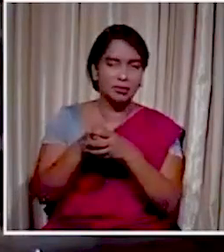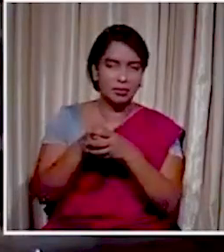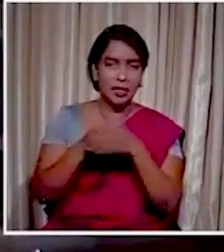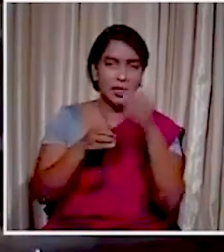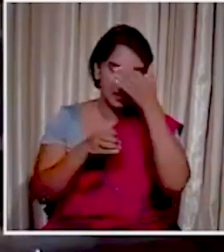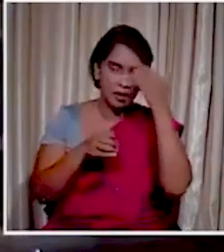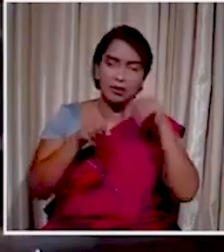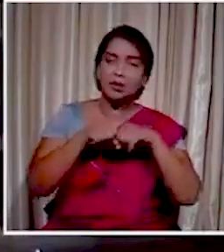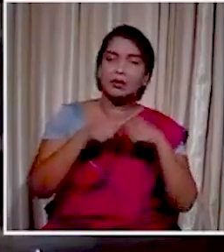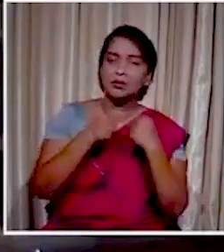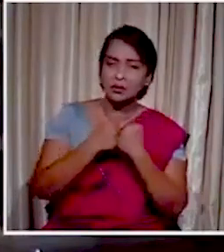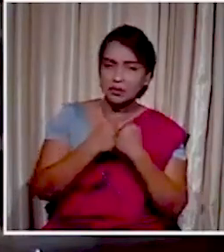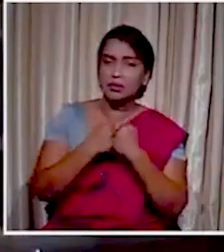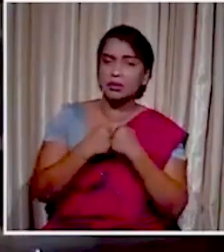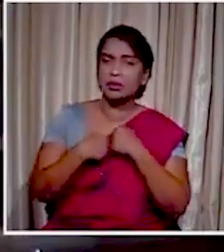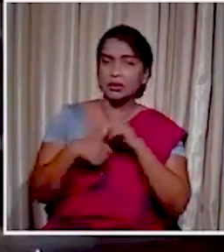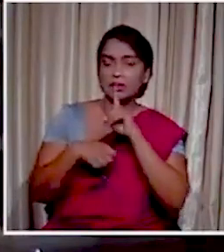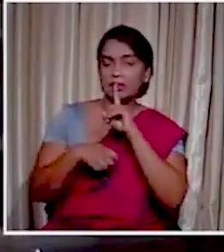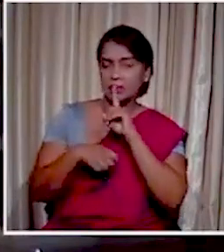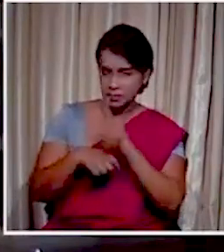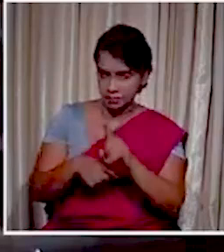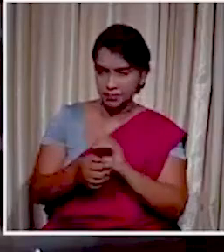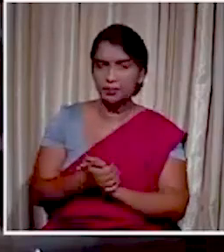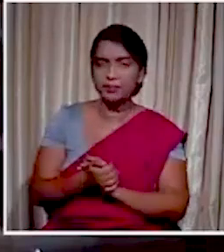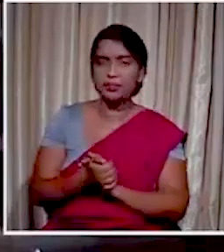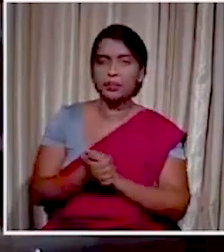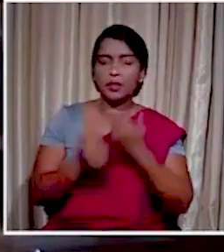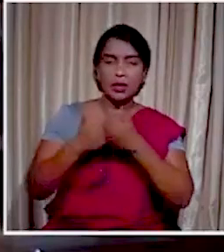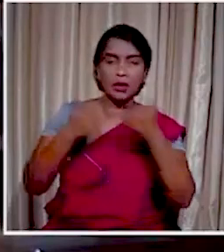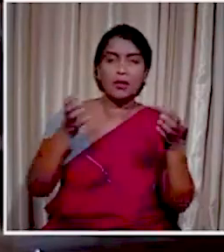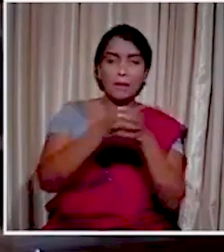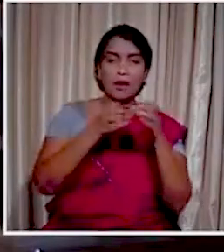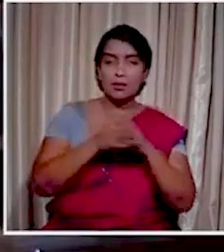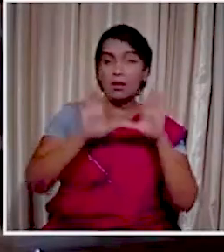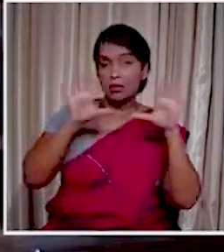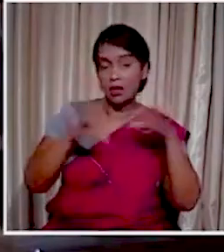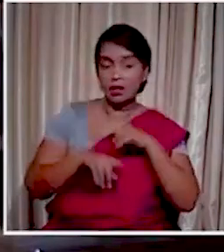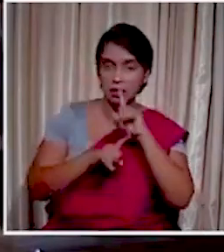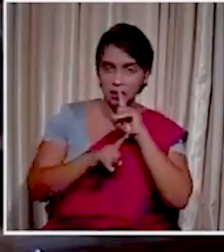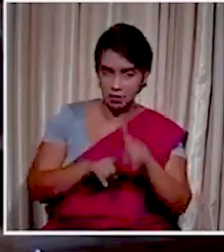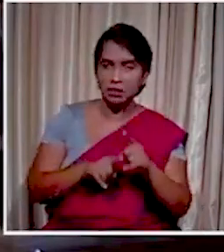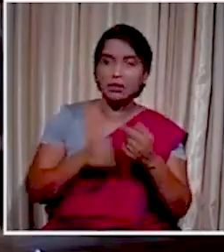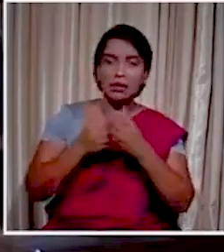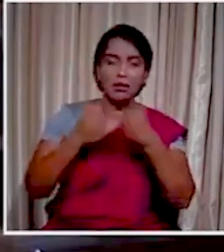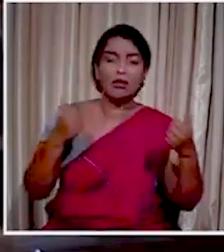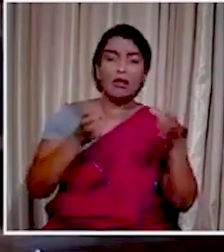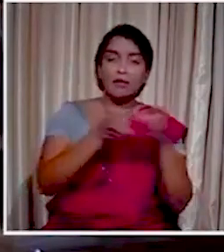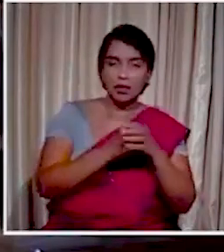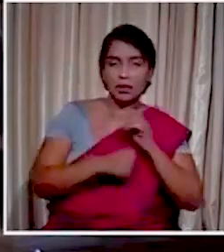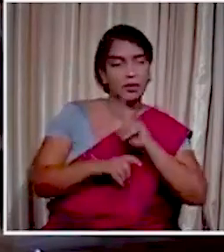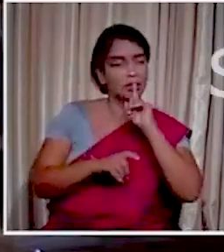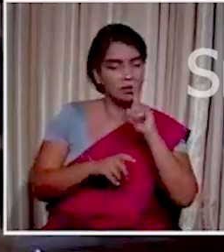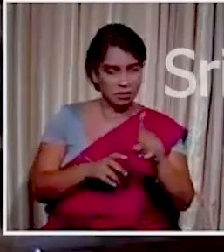දෙමළ ජාතික සම්දානයේ ප්‍රකාශිත පාවට පත් වෙනවා ස්වාධීන වූ පක්ෂ 10ක් ප්‍රකාශිත කරන ස්වාධීන වූ තව කණ්ඩායමක් ප්‍රකාශ